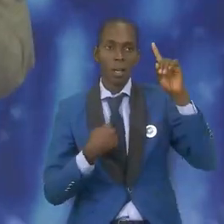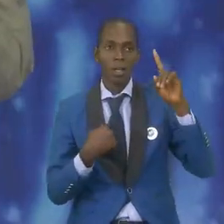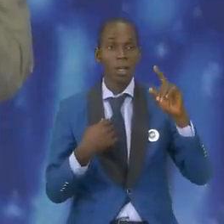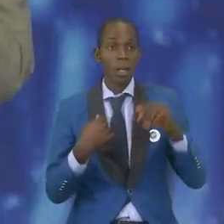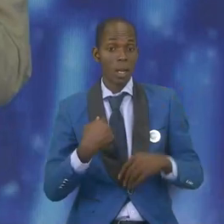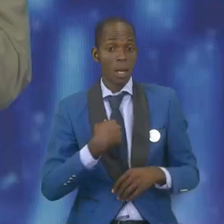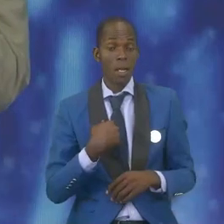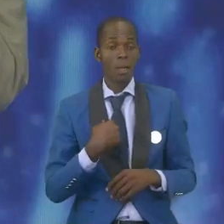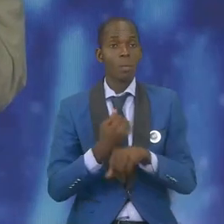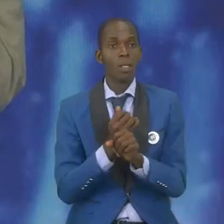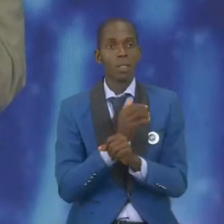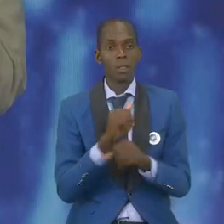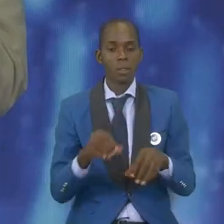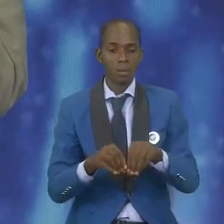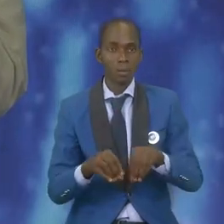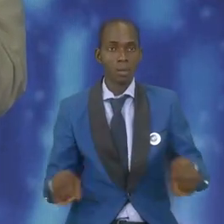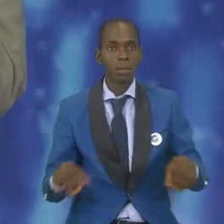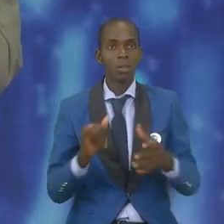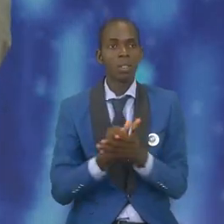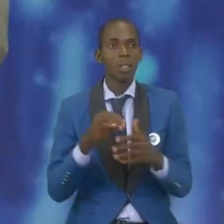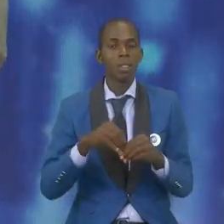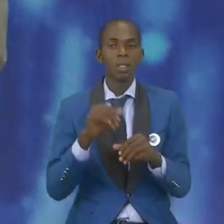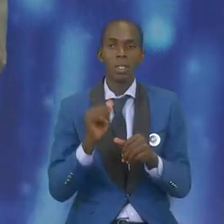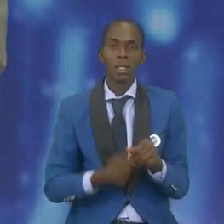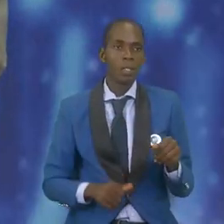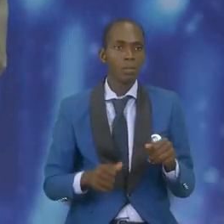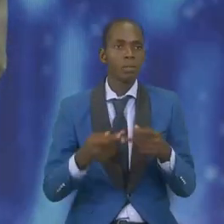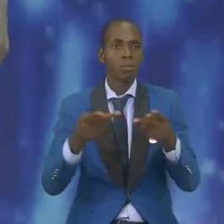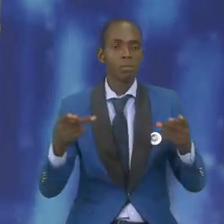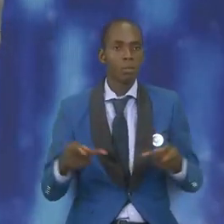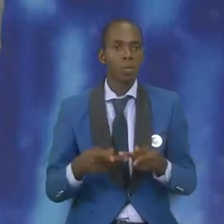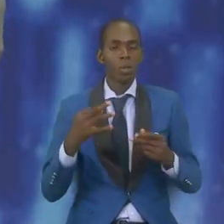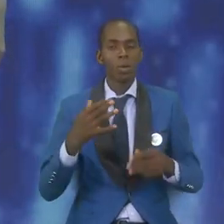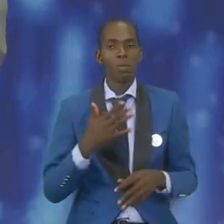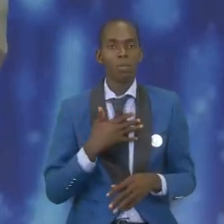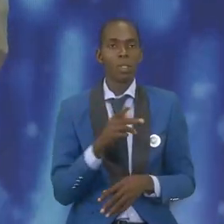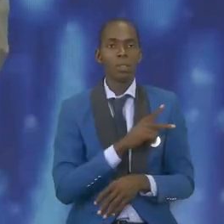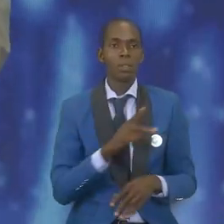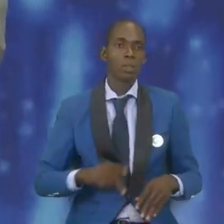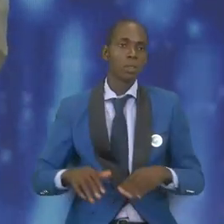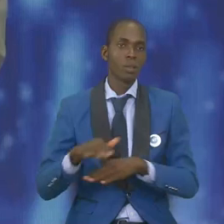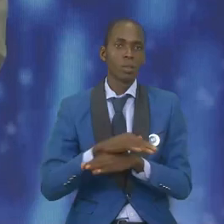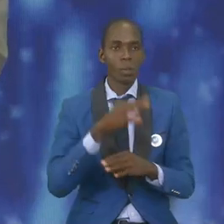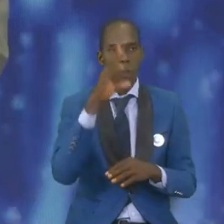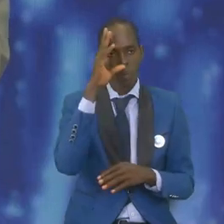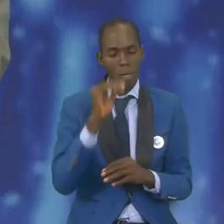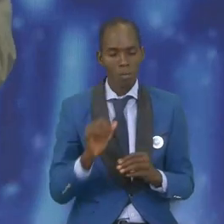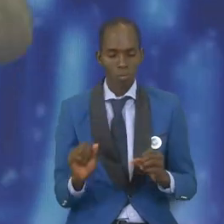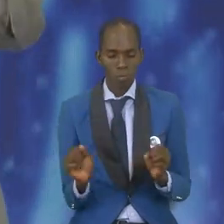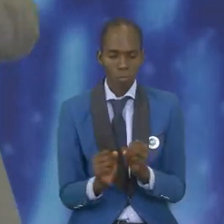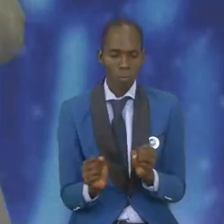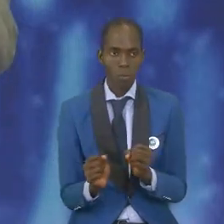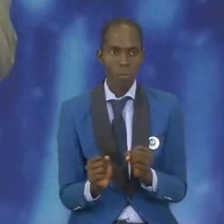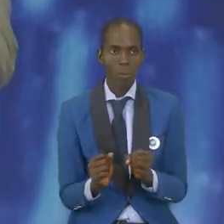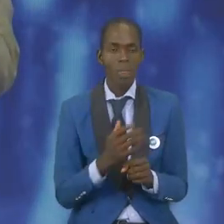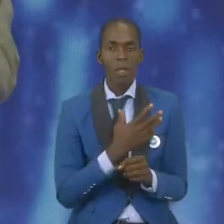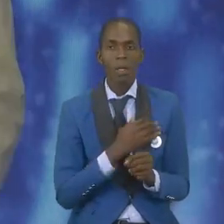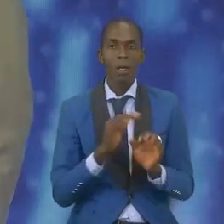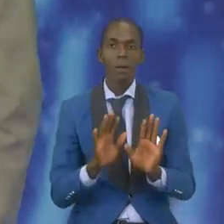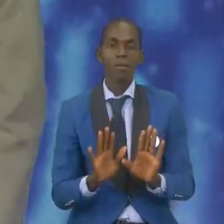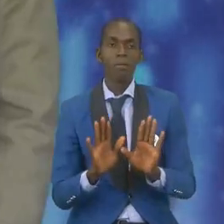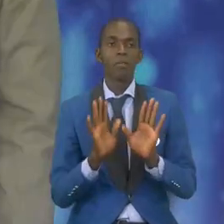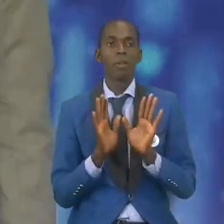26. J'ordonne que dans toute l'étendue de mon royaume, on ait de la crainte